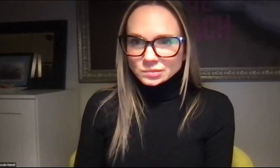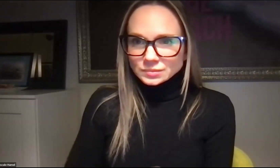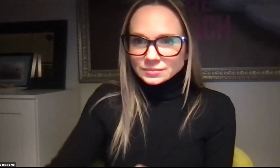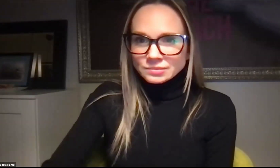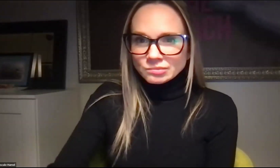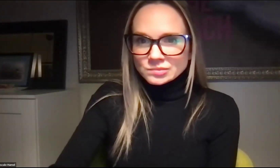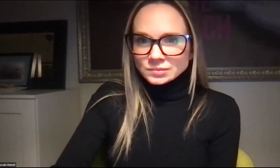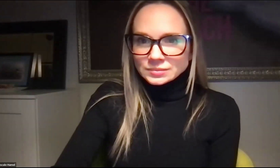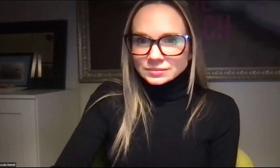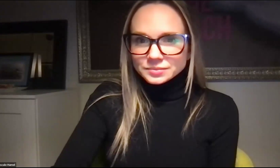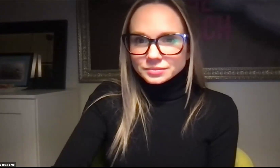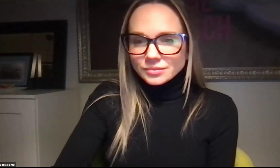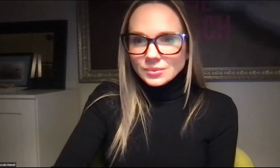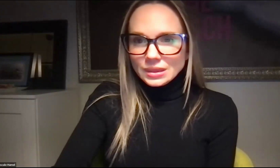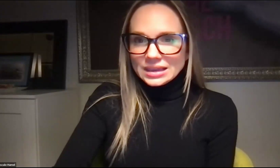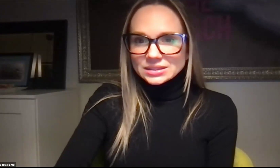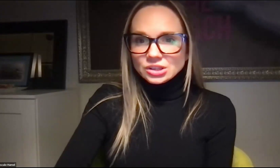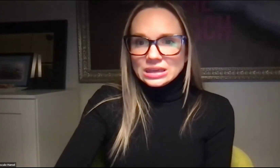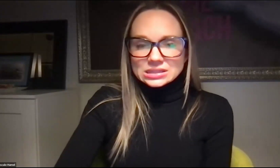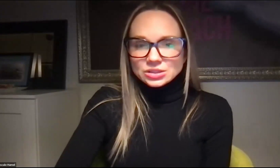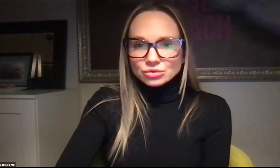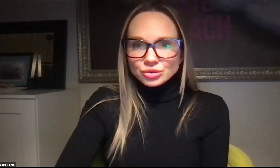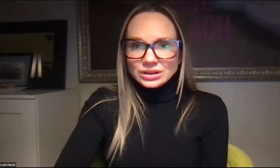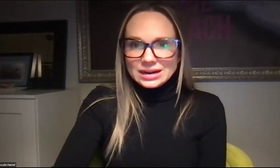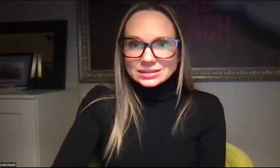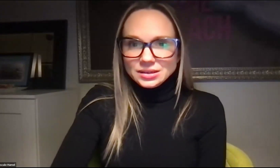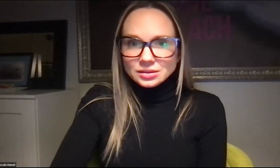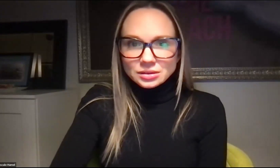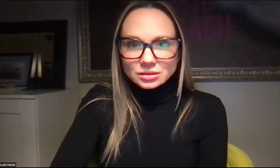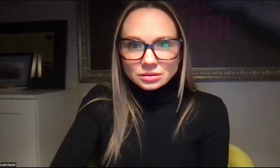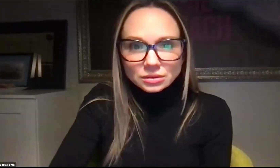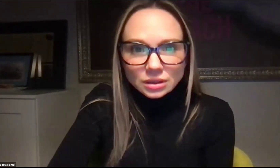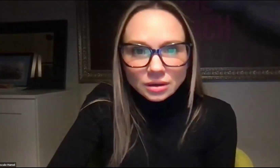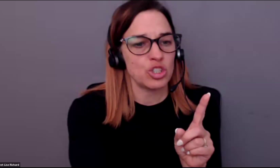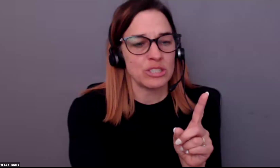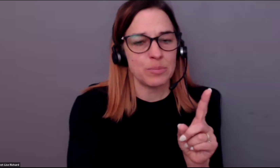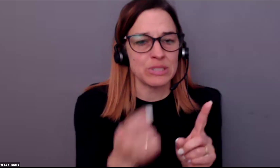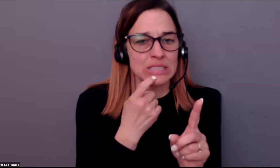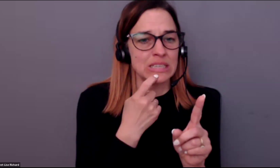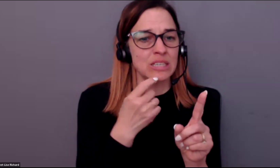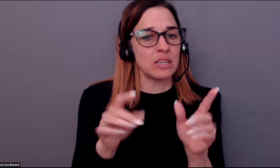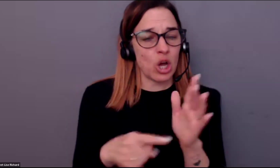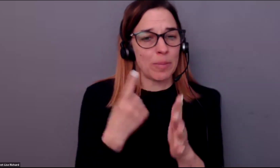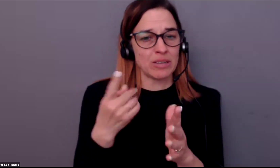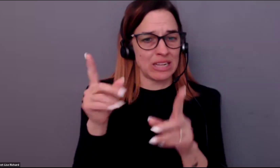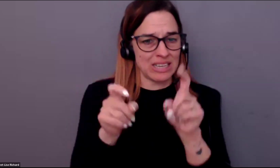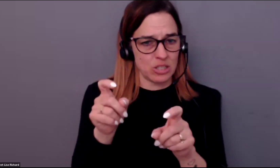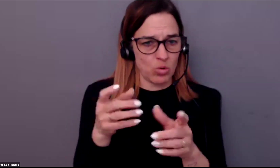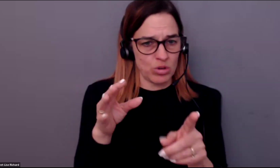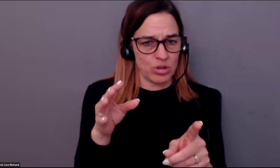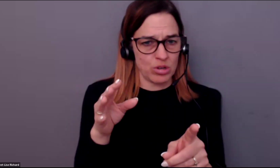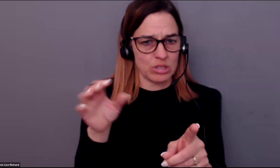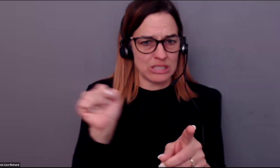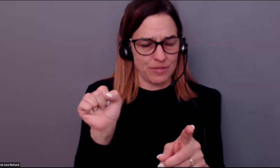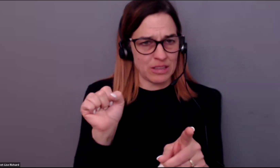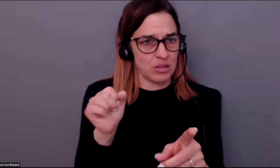Est-ce qu'il y a des questions sur les classiques? Attendez, là, je ne sais pas si qui commence les